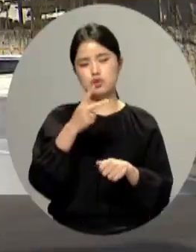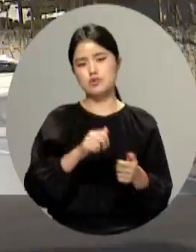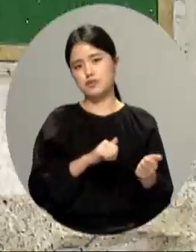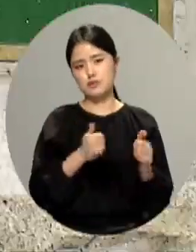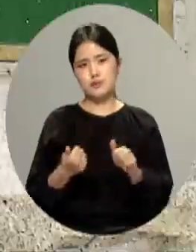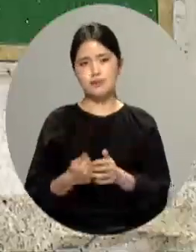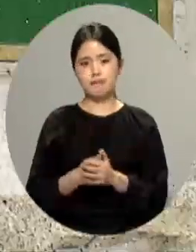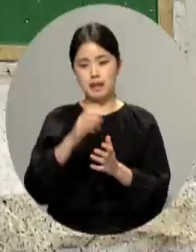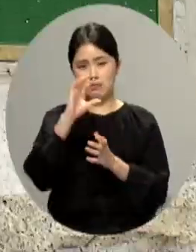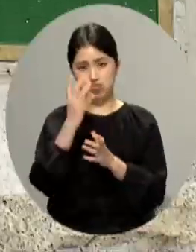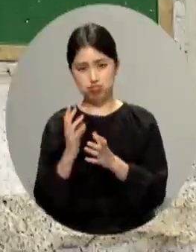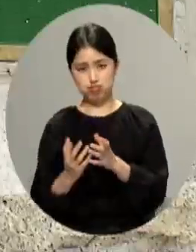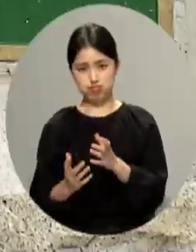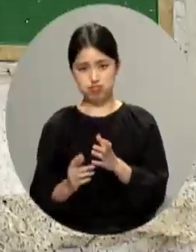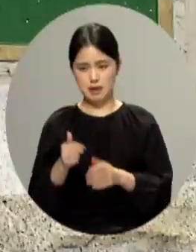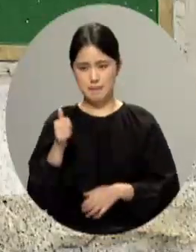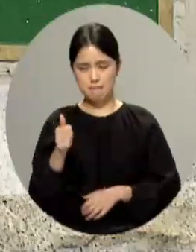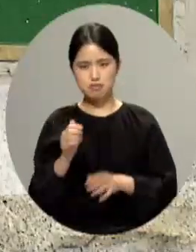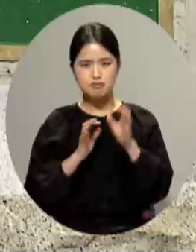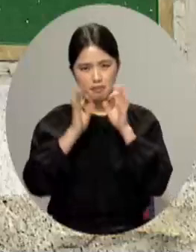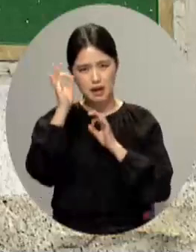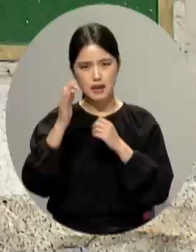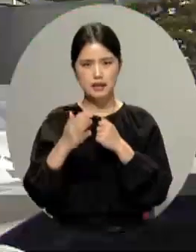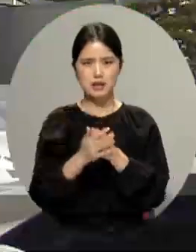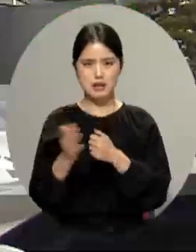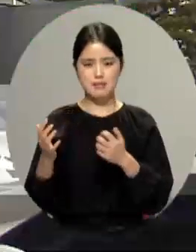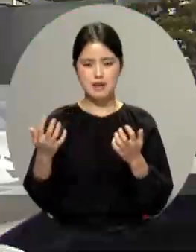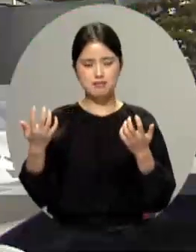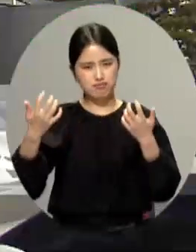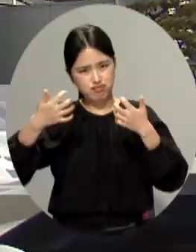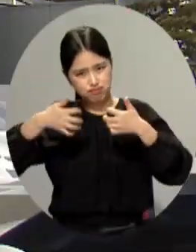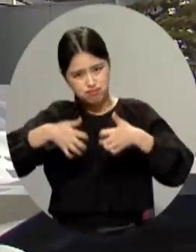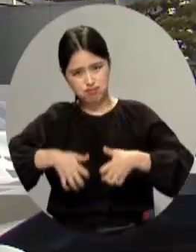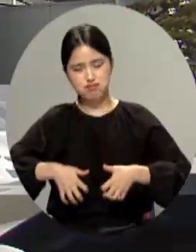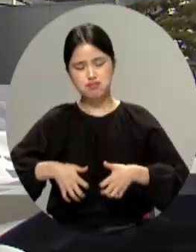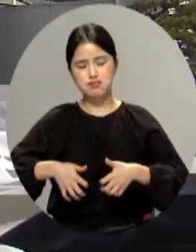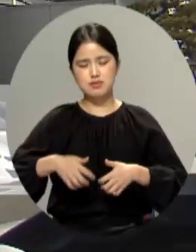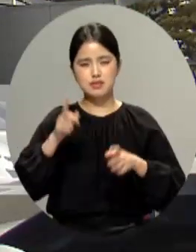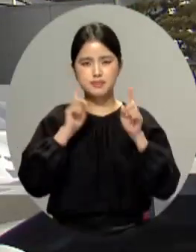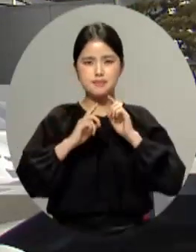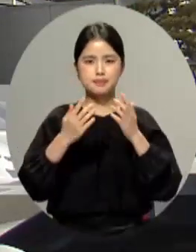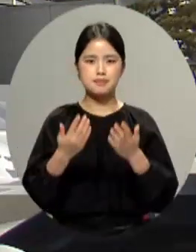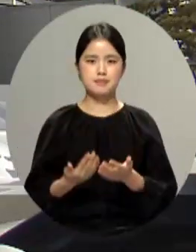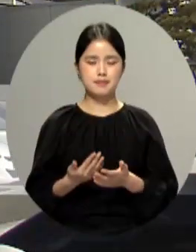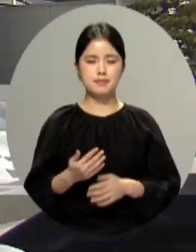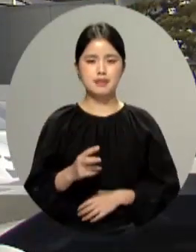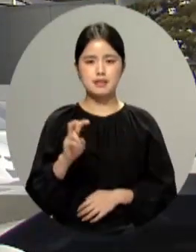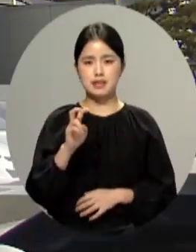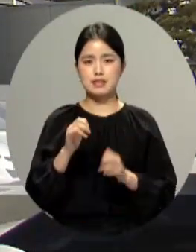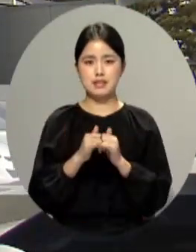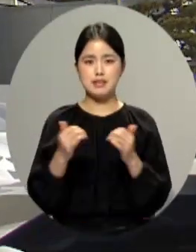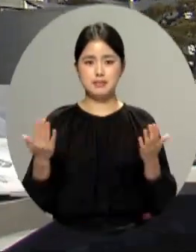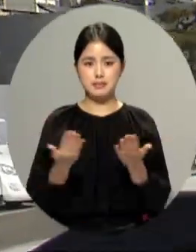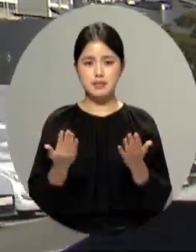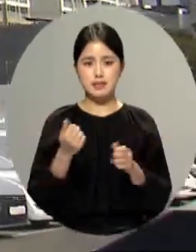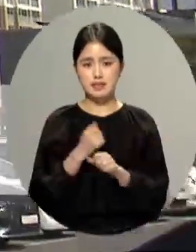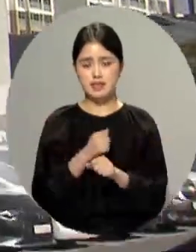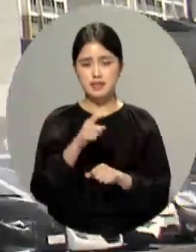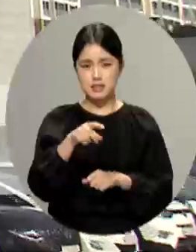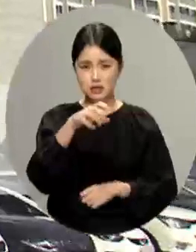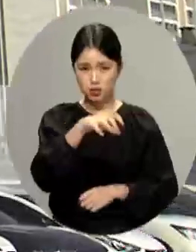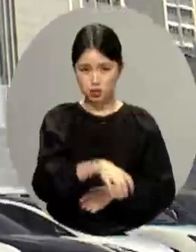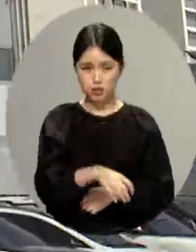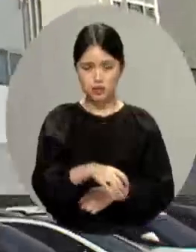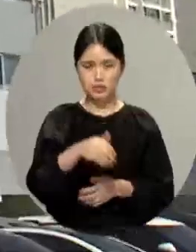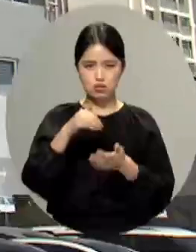분쇄기 가동 버튼을 잘못 눌러 수리 작업 도중 기계가 작동한 것으로 파악된 가운데 20여 명이 근무하는 해당 사업장이